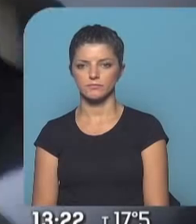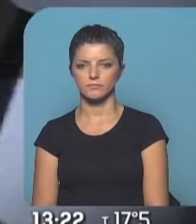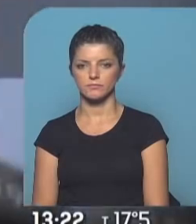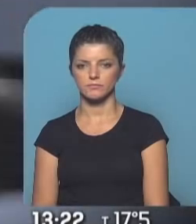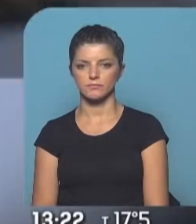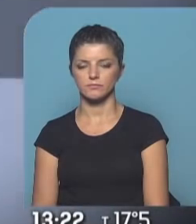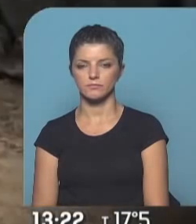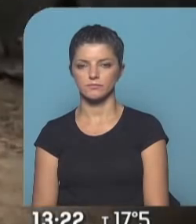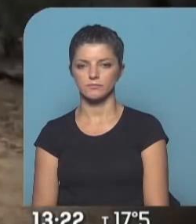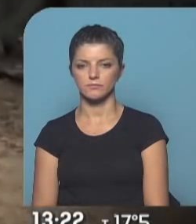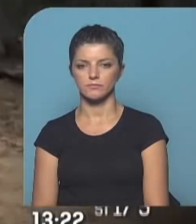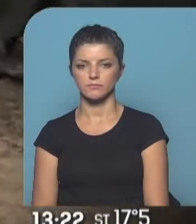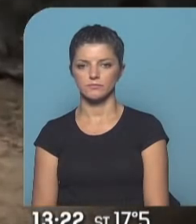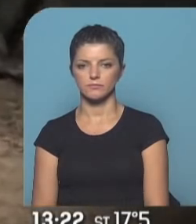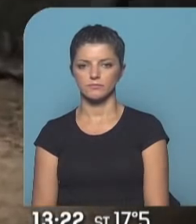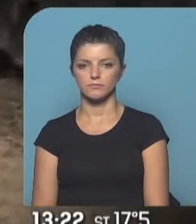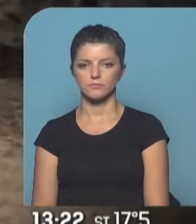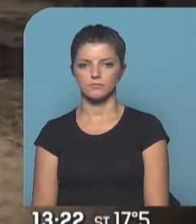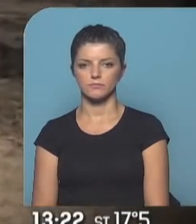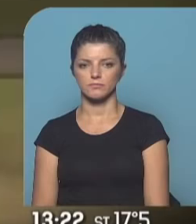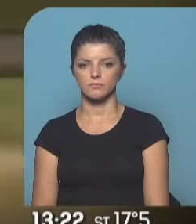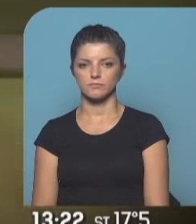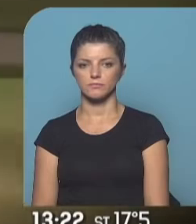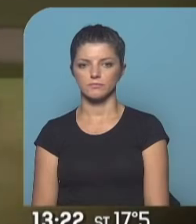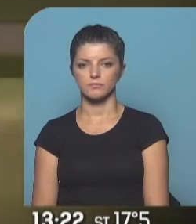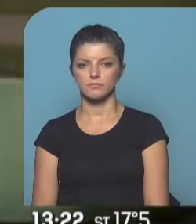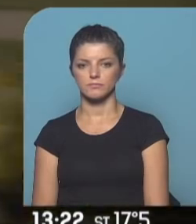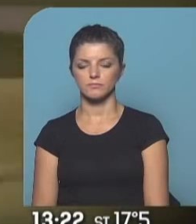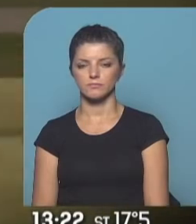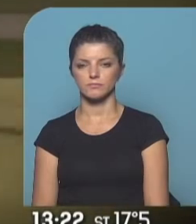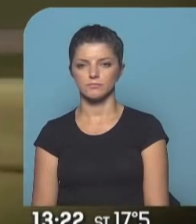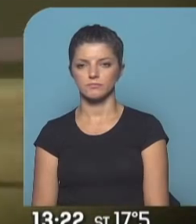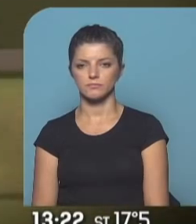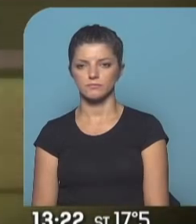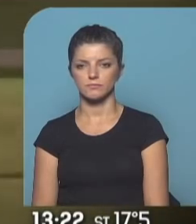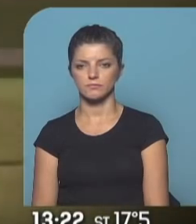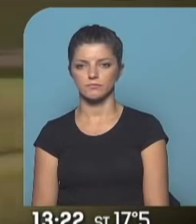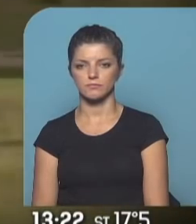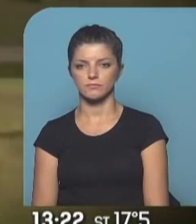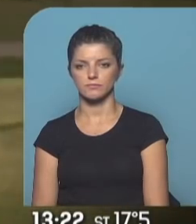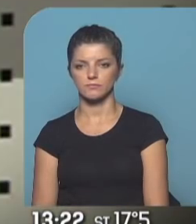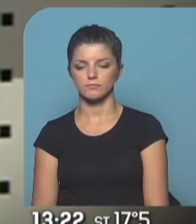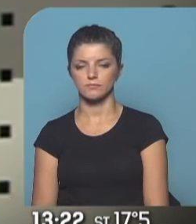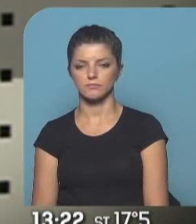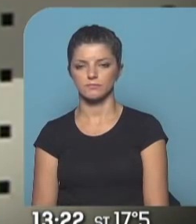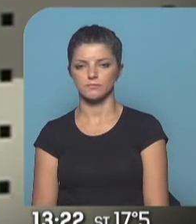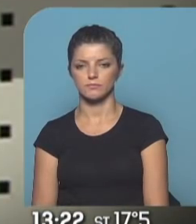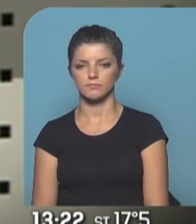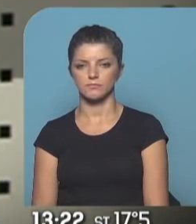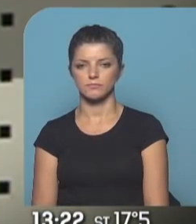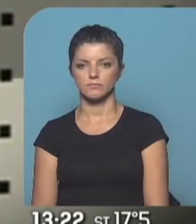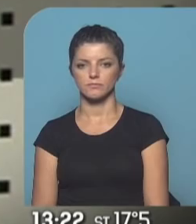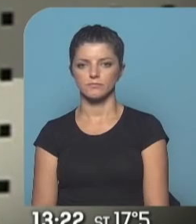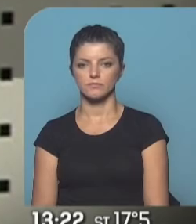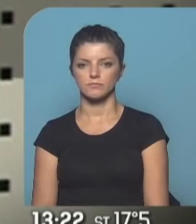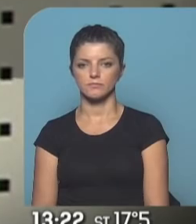наблюдению за определенными видами военной деятельности, устанавливаемых различными договорами и соглашениями